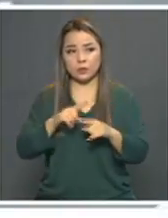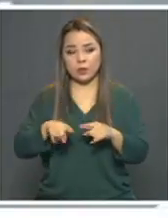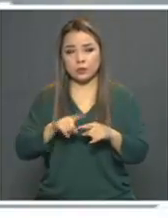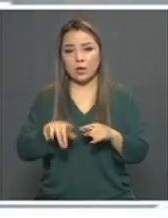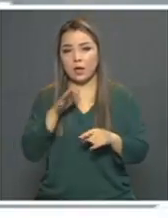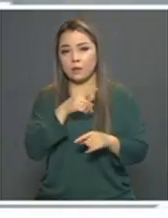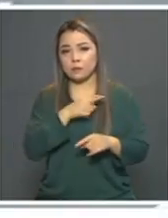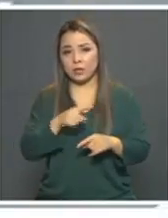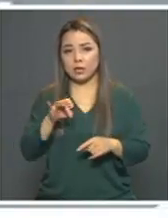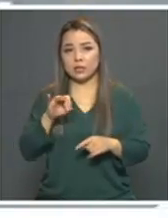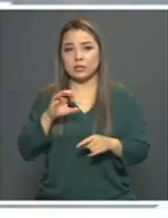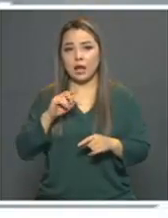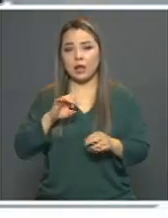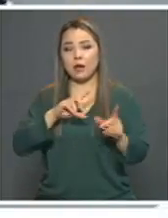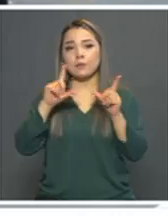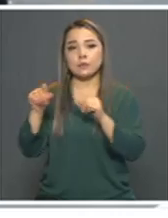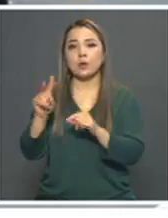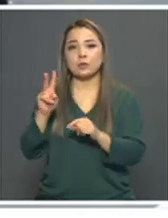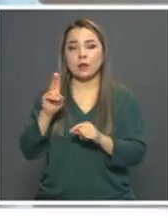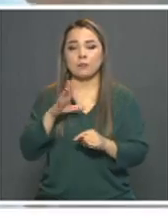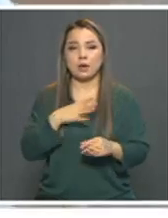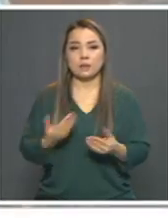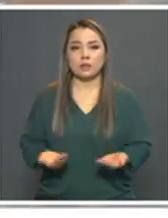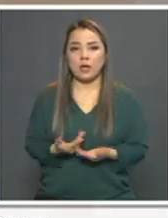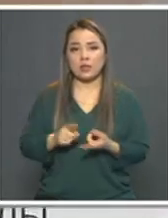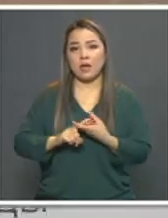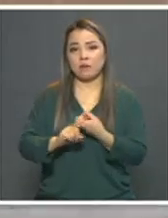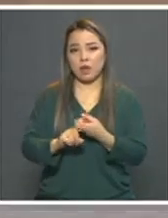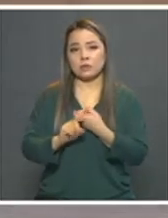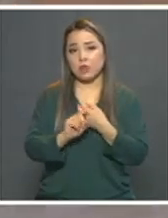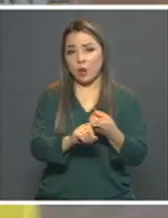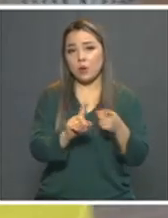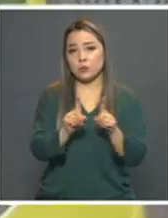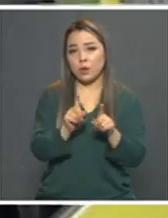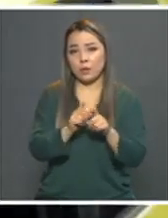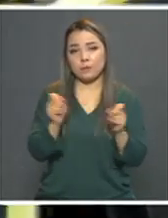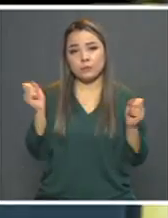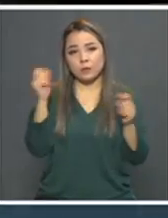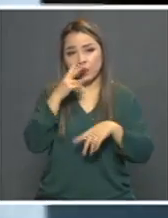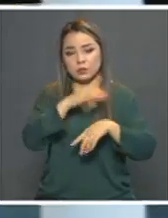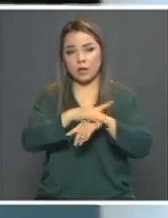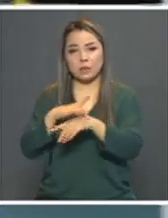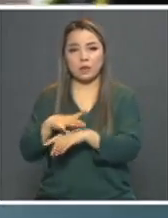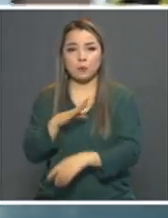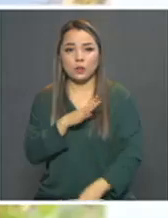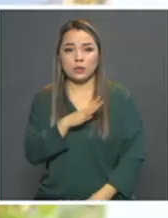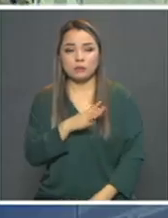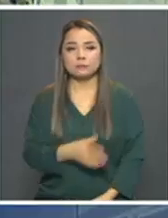италияға барып келген Барселона тұрғыны да инфекцияны жұқтырғаны белгілі болды.